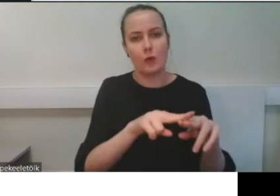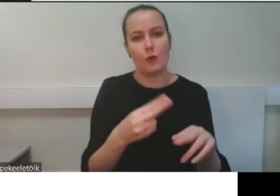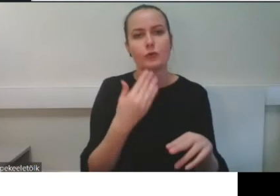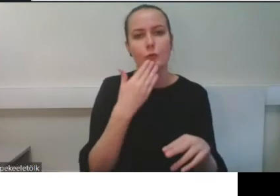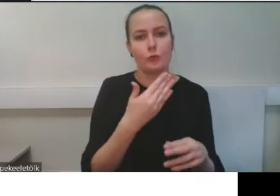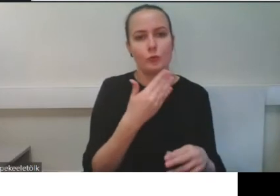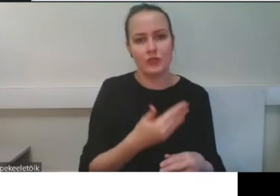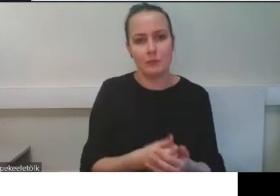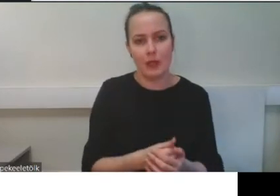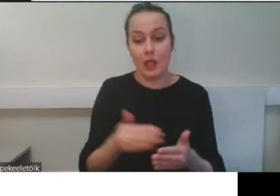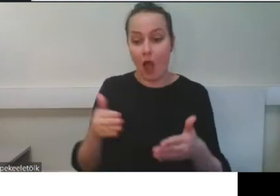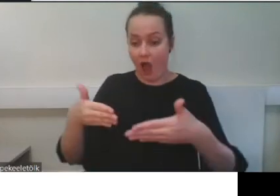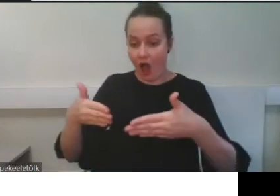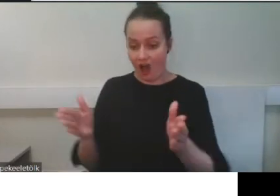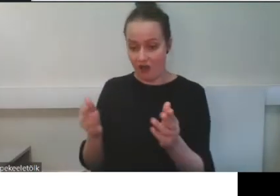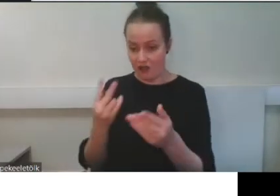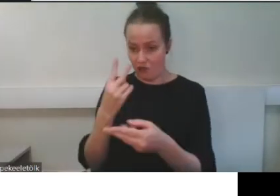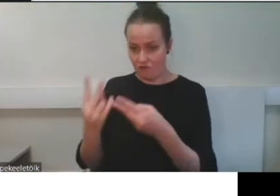või east tingitud erivajadus.